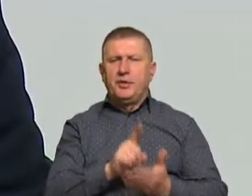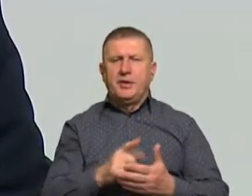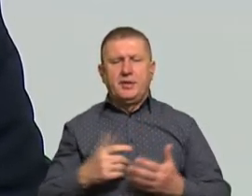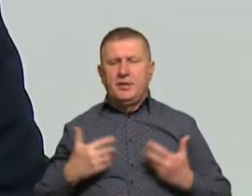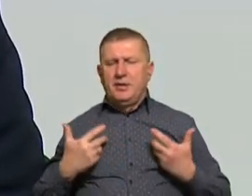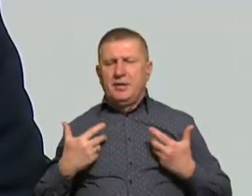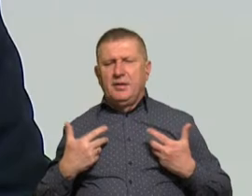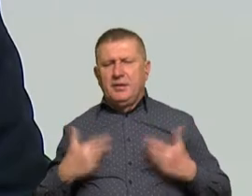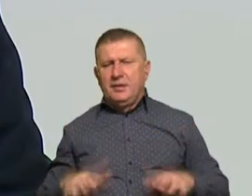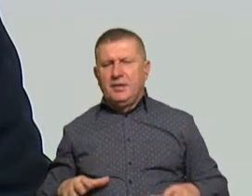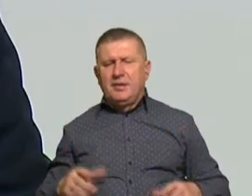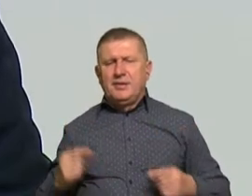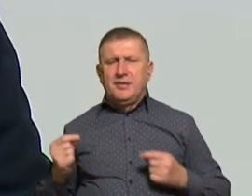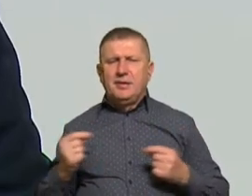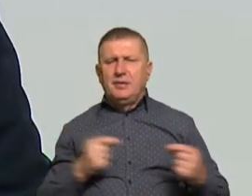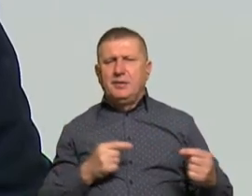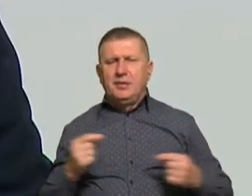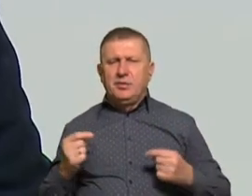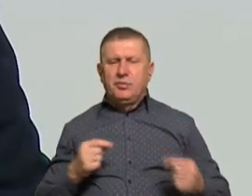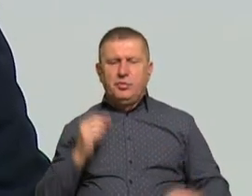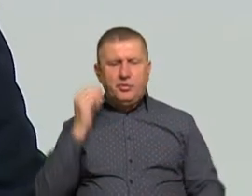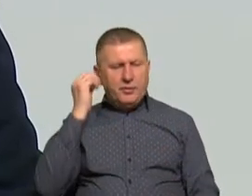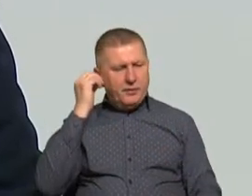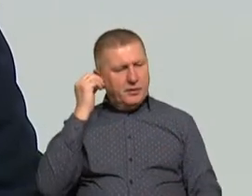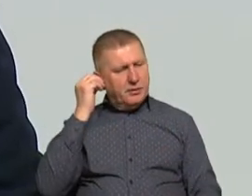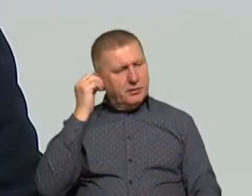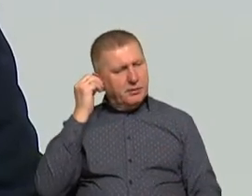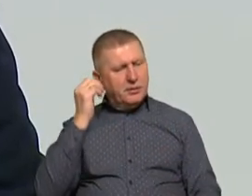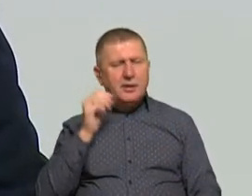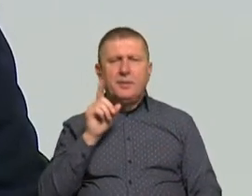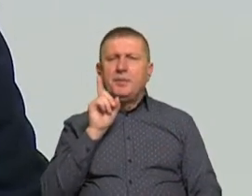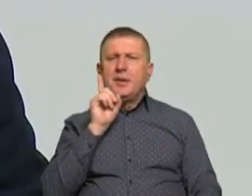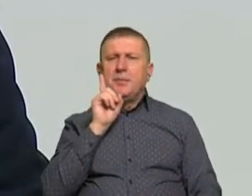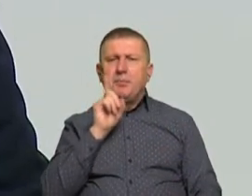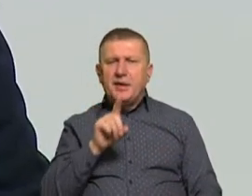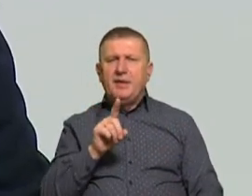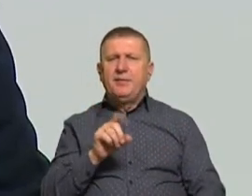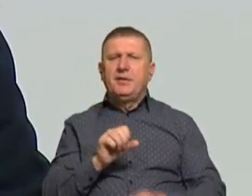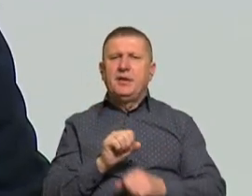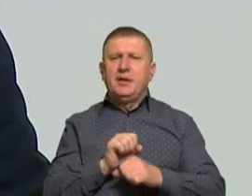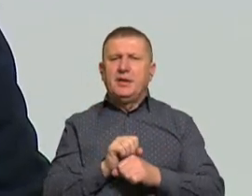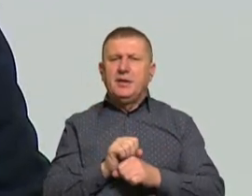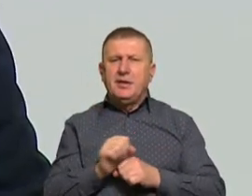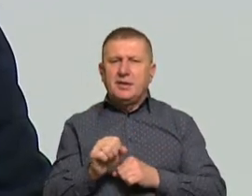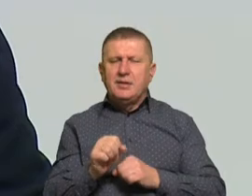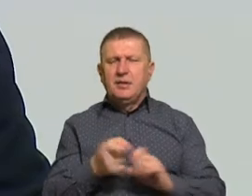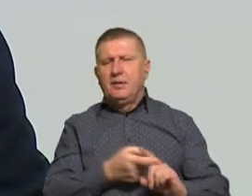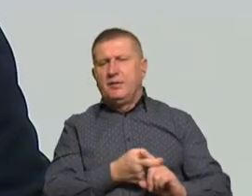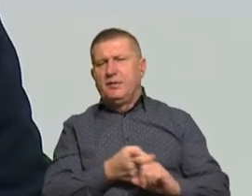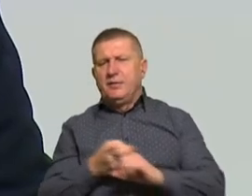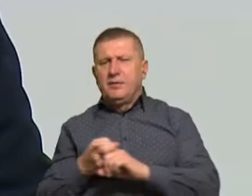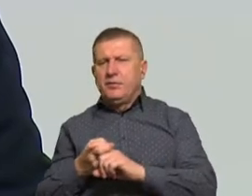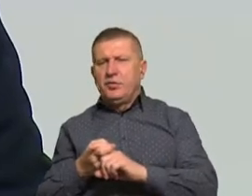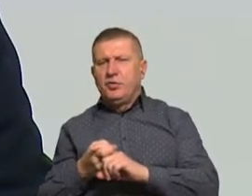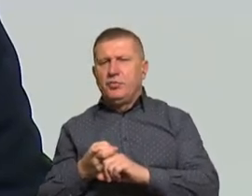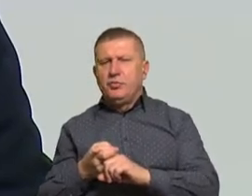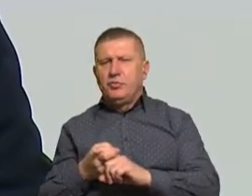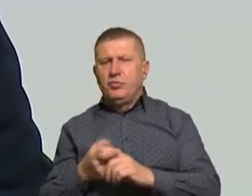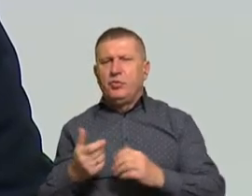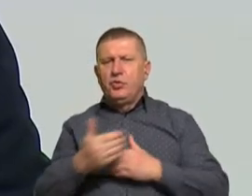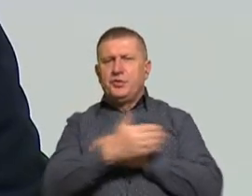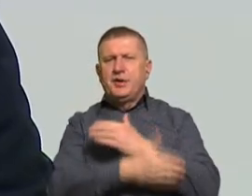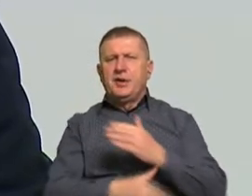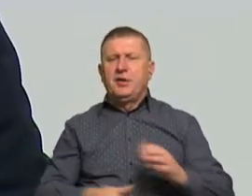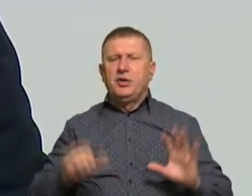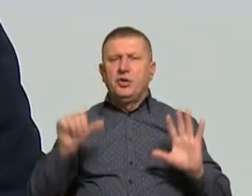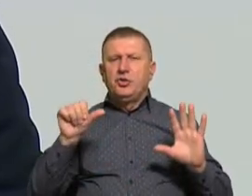chciałbym tutaj zbytnio dyskutować. Natomiast faktem jest, porozmawiajmy o faktach, faktem jest, że w ciągu ostatnich 6